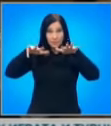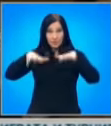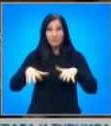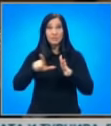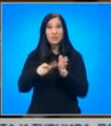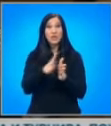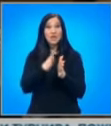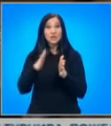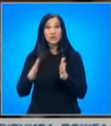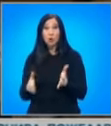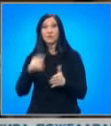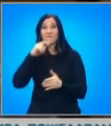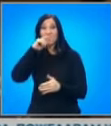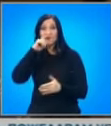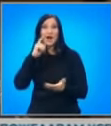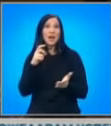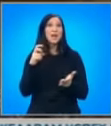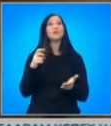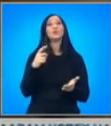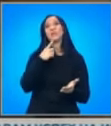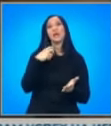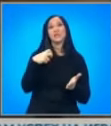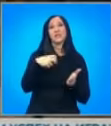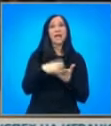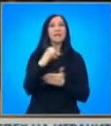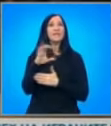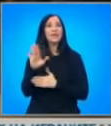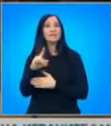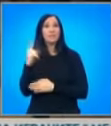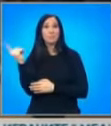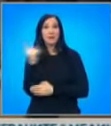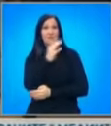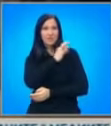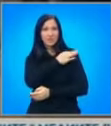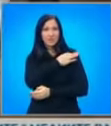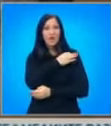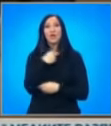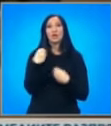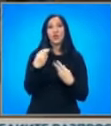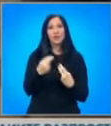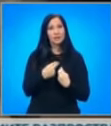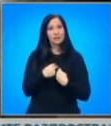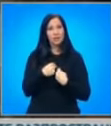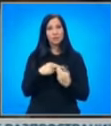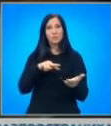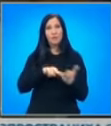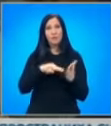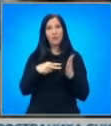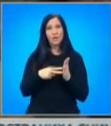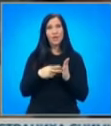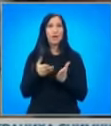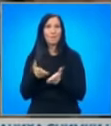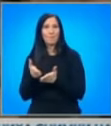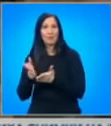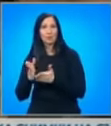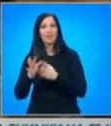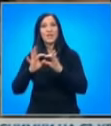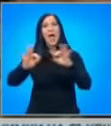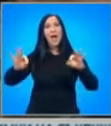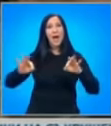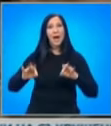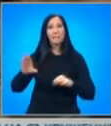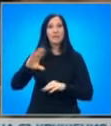9-месечният срок на валидност на сертификатите, издадени след първичната вакцинация, ще даде сигурност при планирането на пътувания в рамките